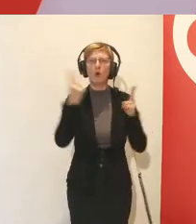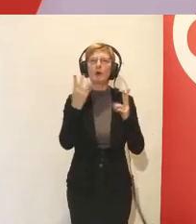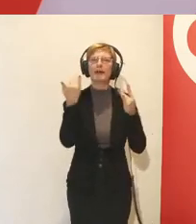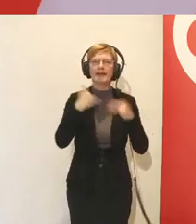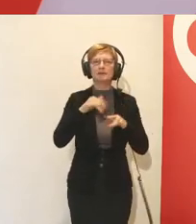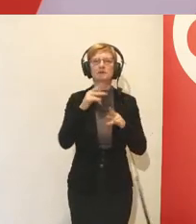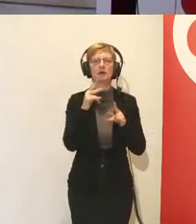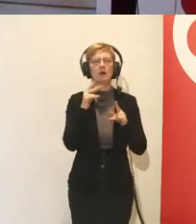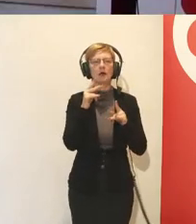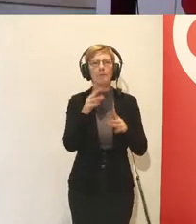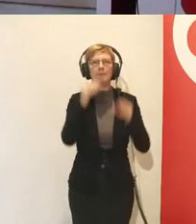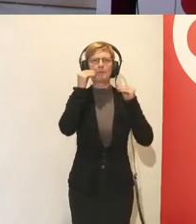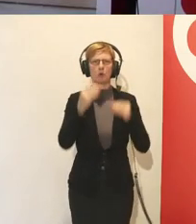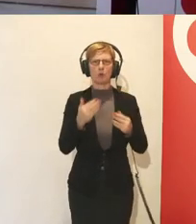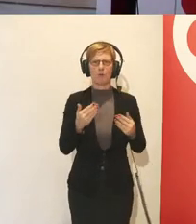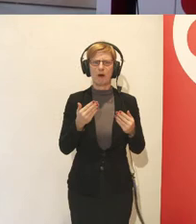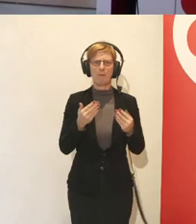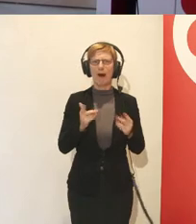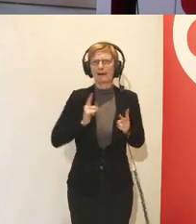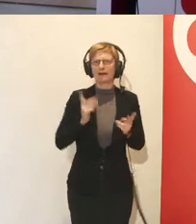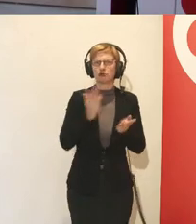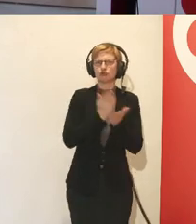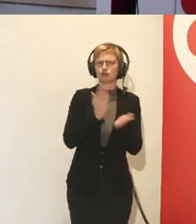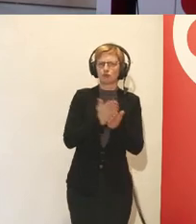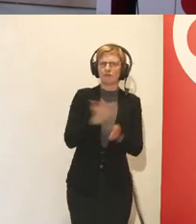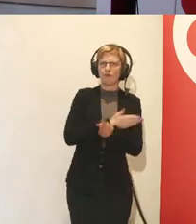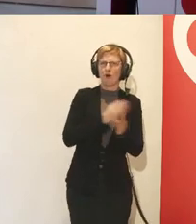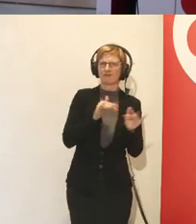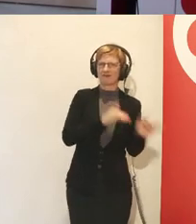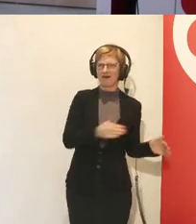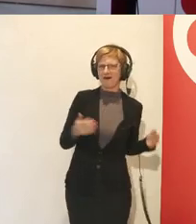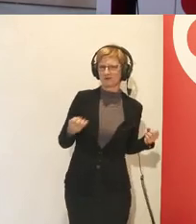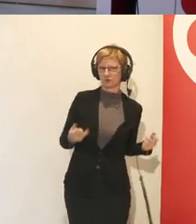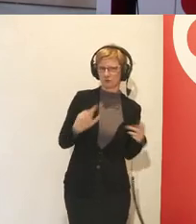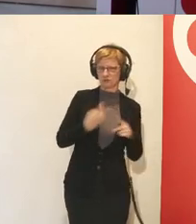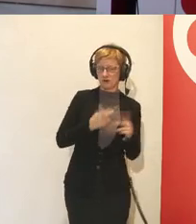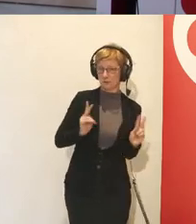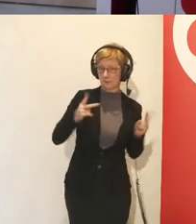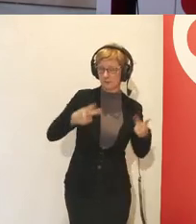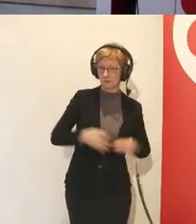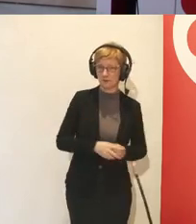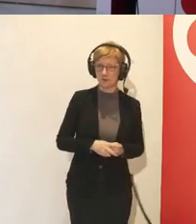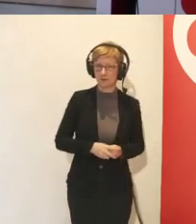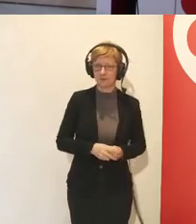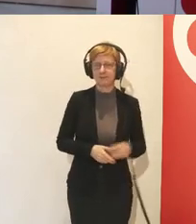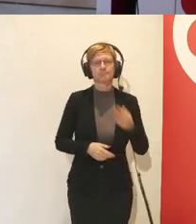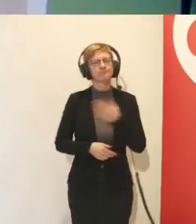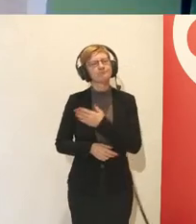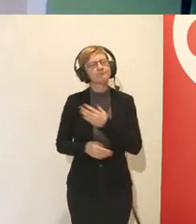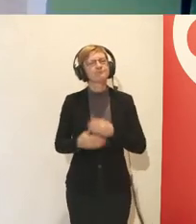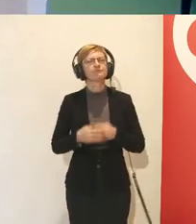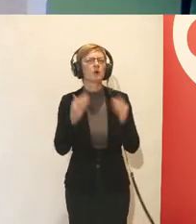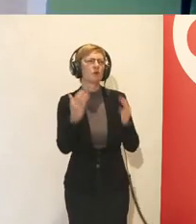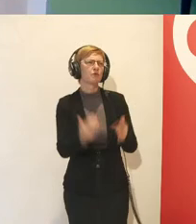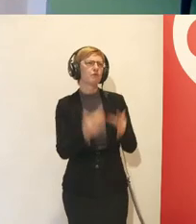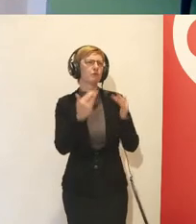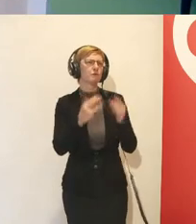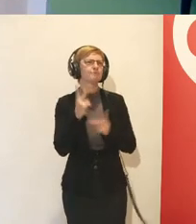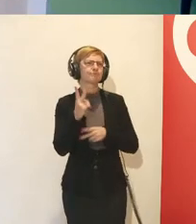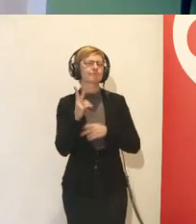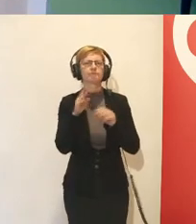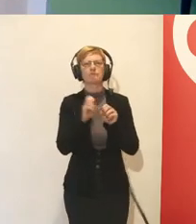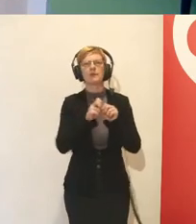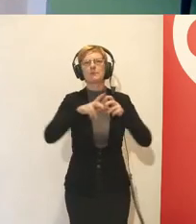oberfläche also ich habe schon das gefühl dass die pandemie so ein bisschen ist wie eine lupe die uns